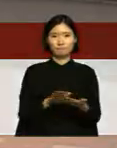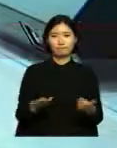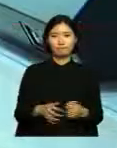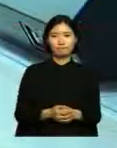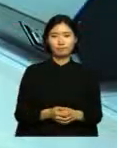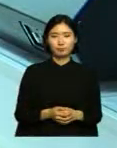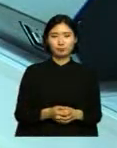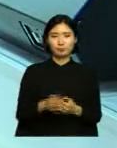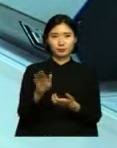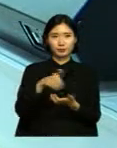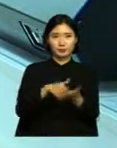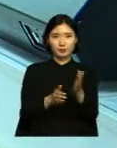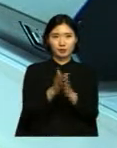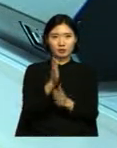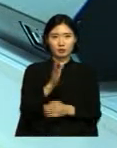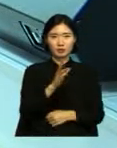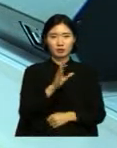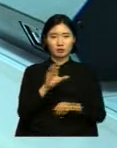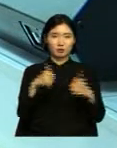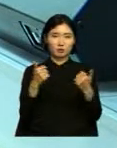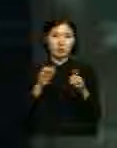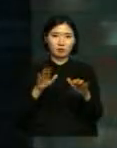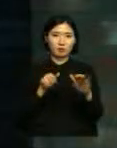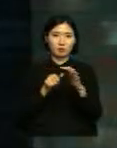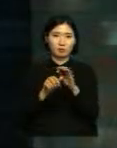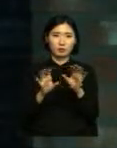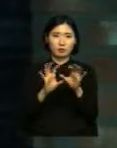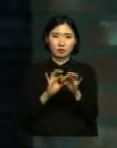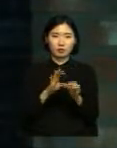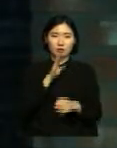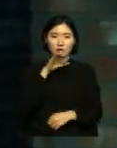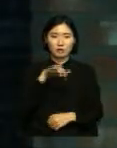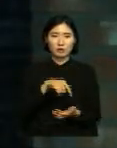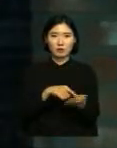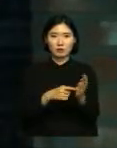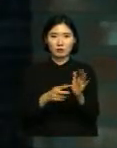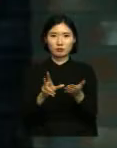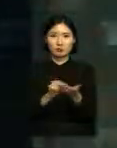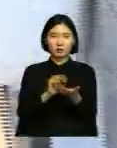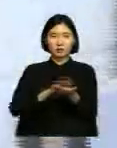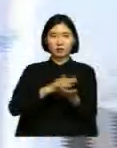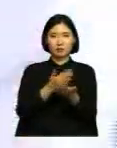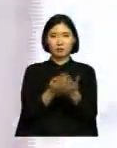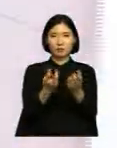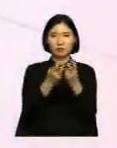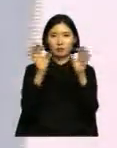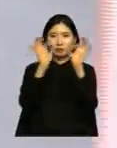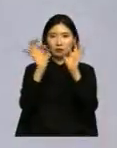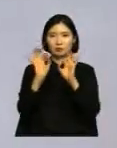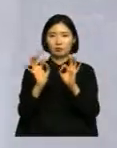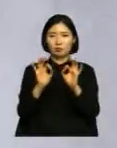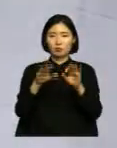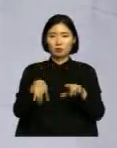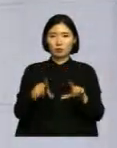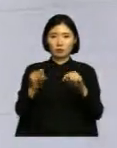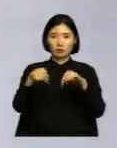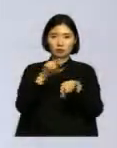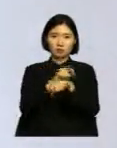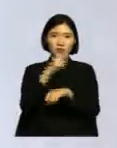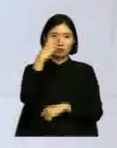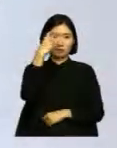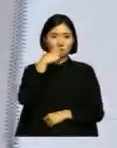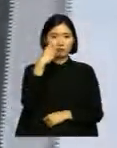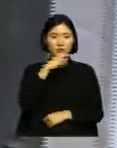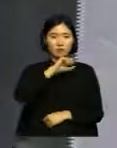나왔습니다. 동두천시의회는 이번 방문을 통해 현장에서 나타난 문제점에 개선 방안을 모색하고 올해